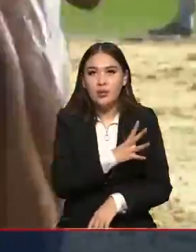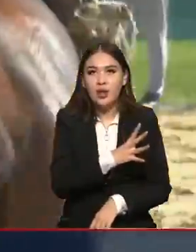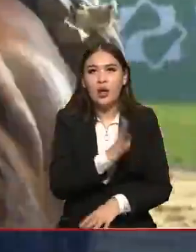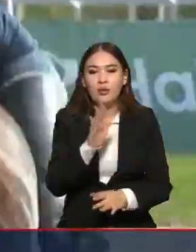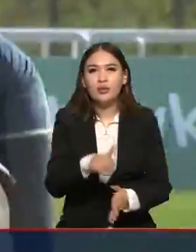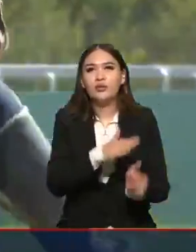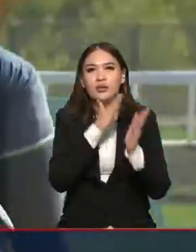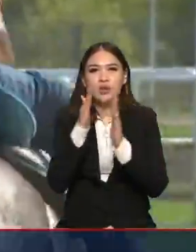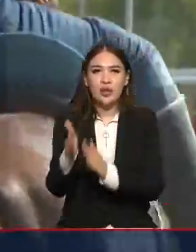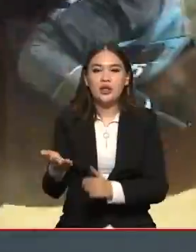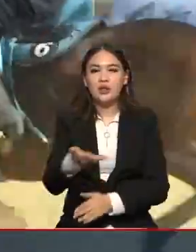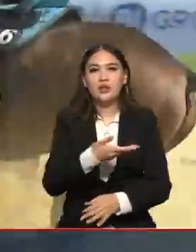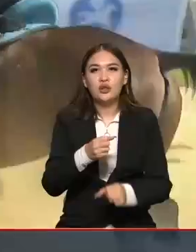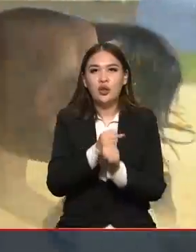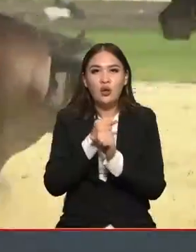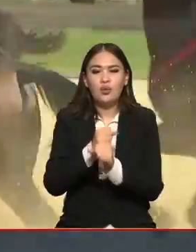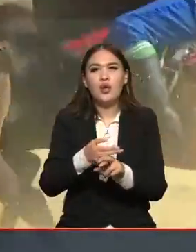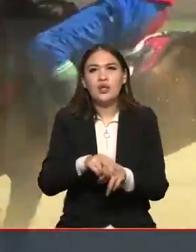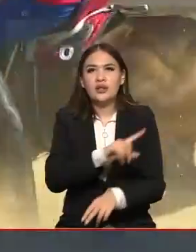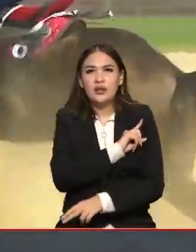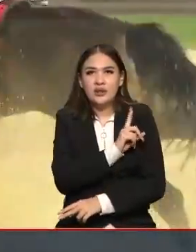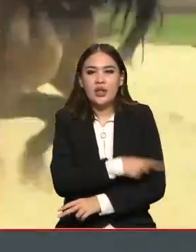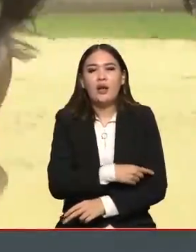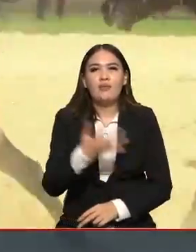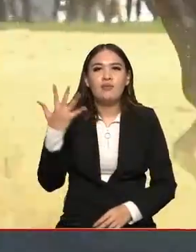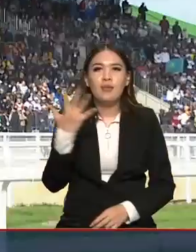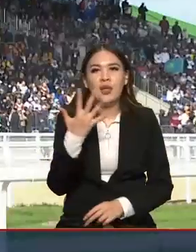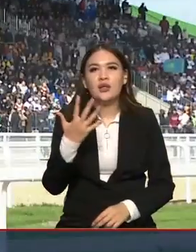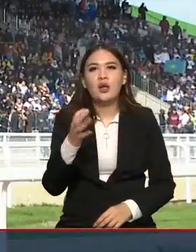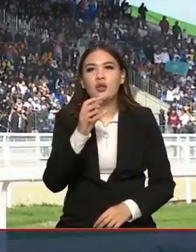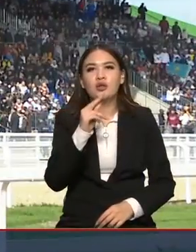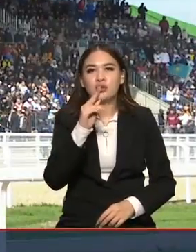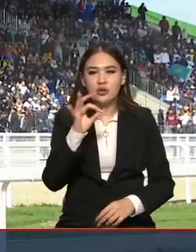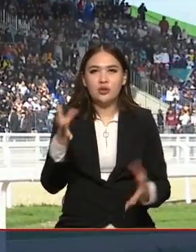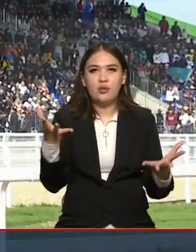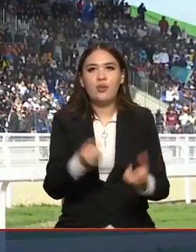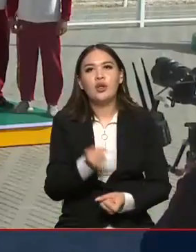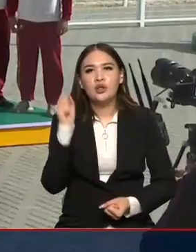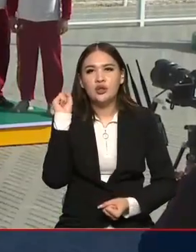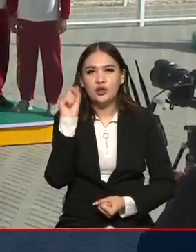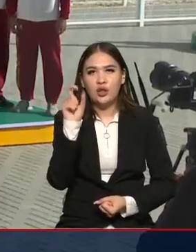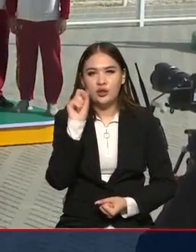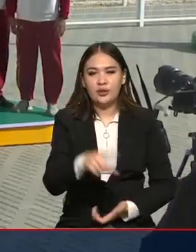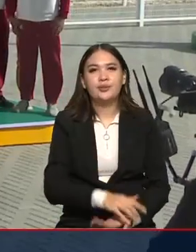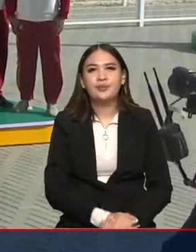стороне наших кокпаристов. Наши в упорной борьбе добыли 5-е победное очко, обеспечив себе золото.